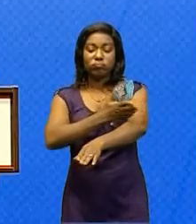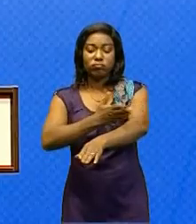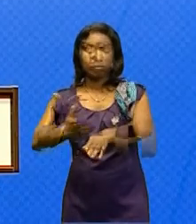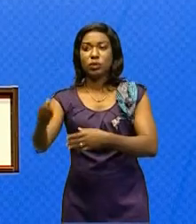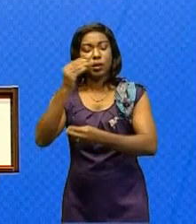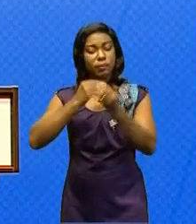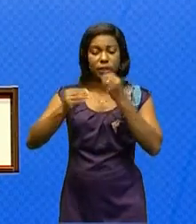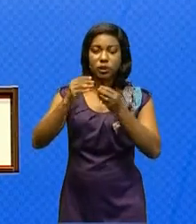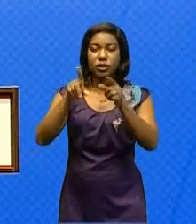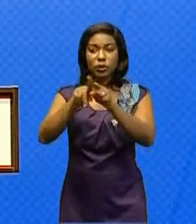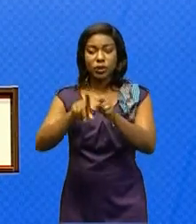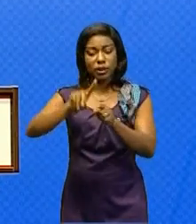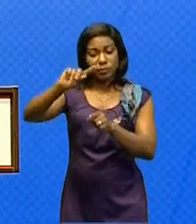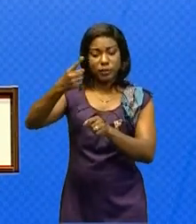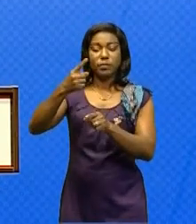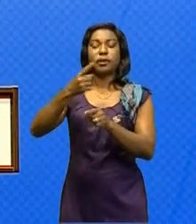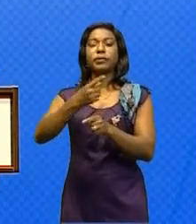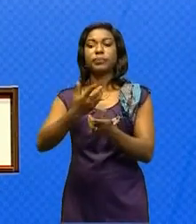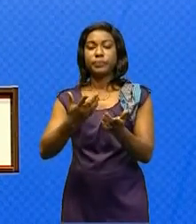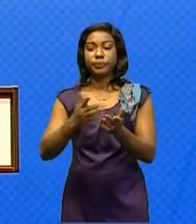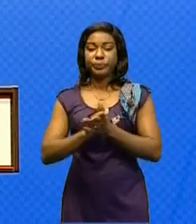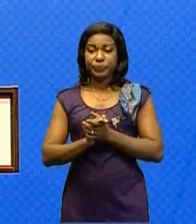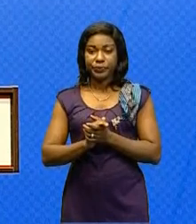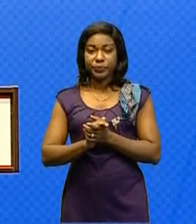et denrées de première nécessité.